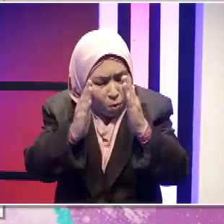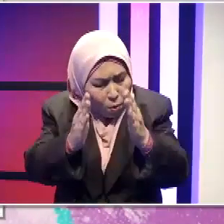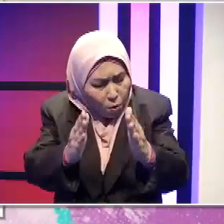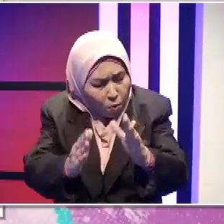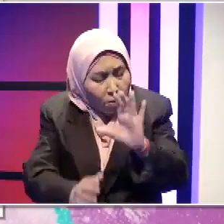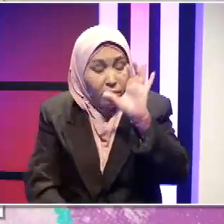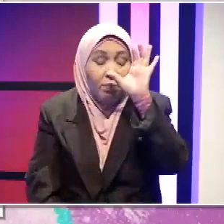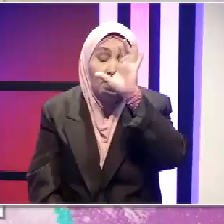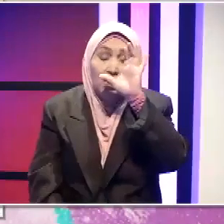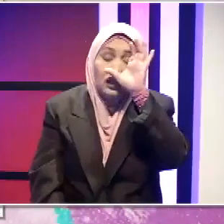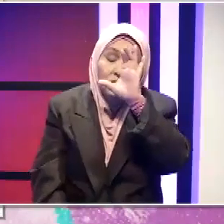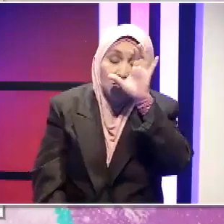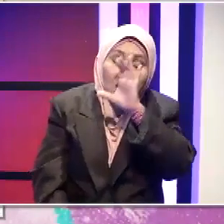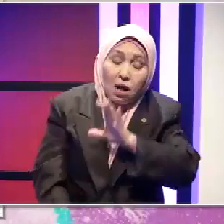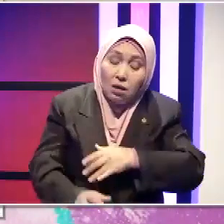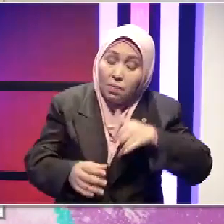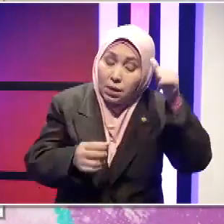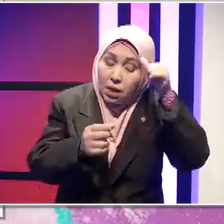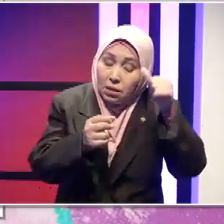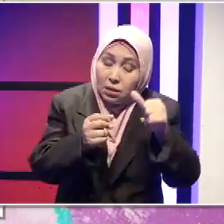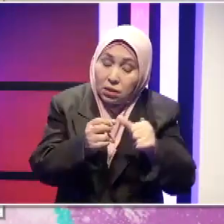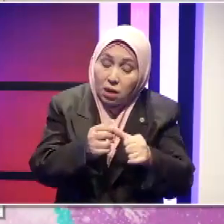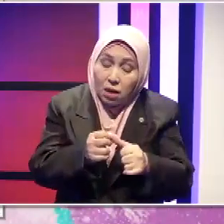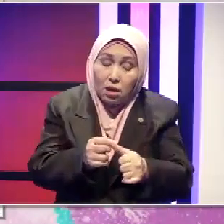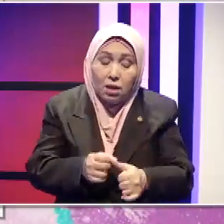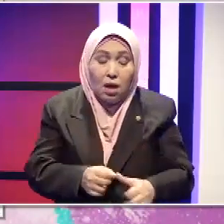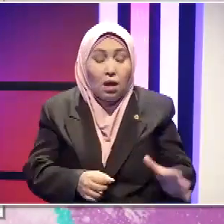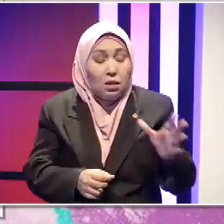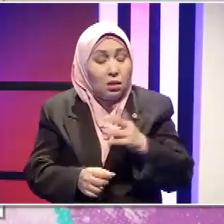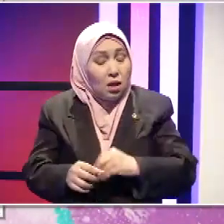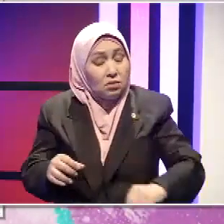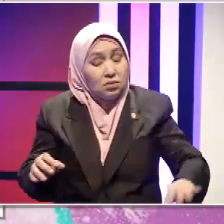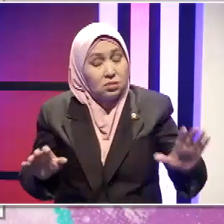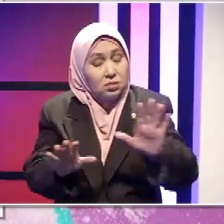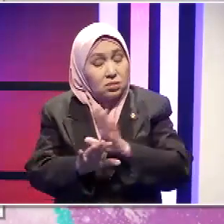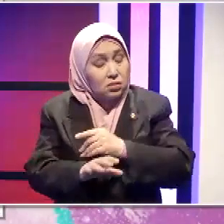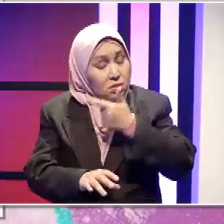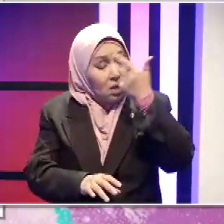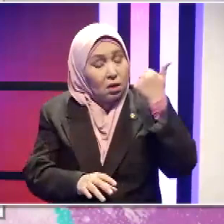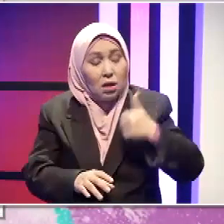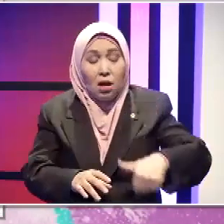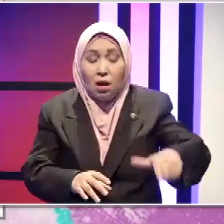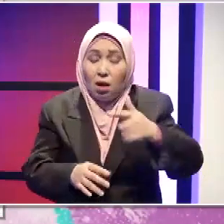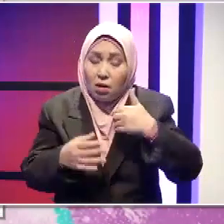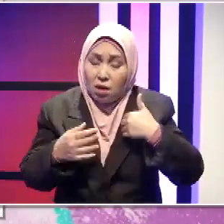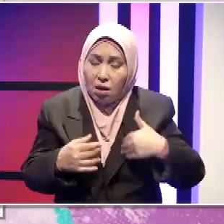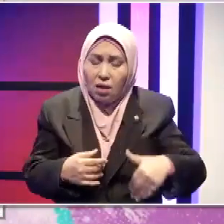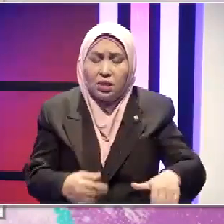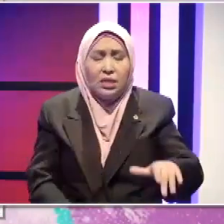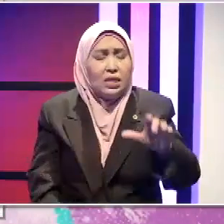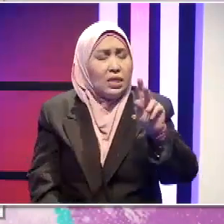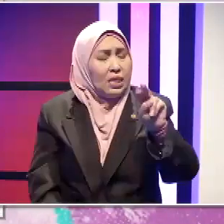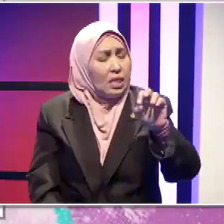Al tabyinul bika bika zinium tua